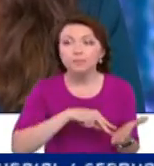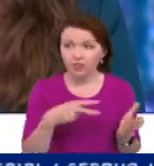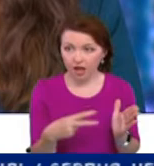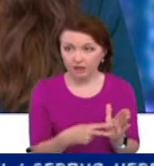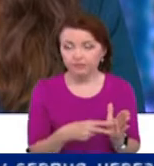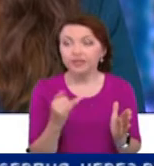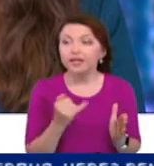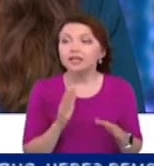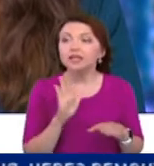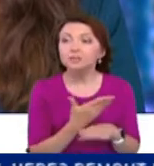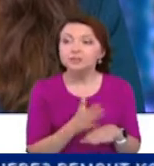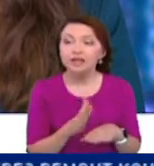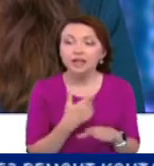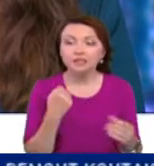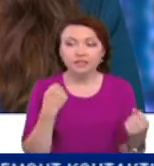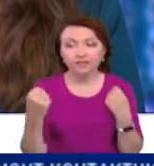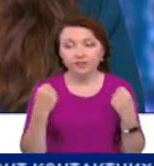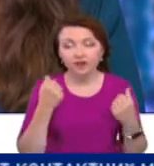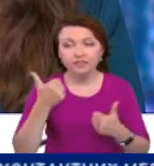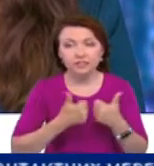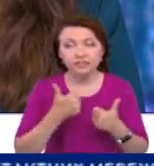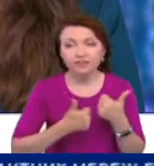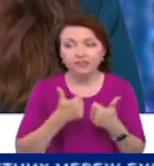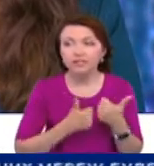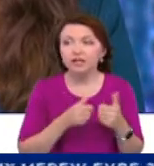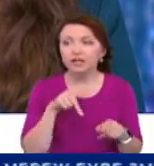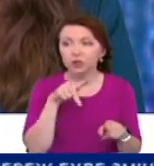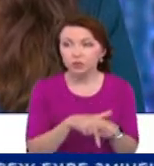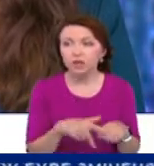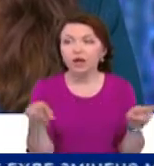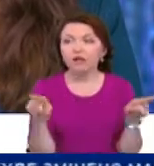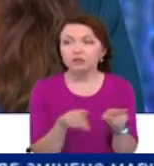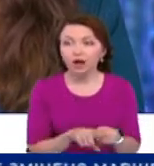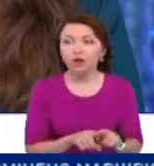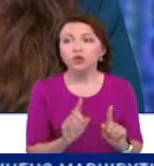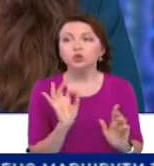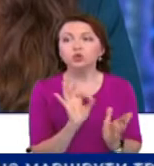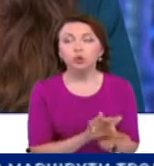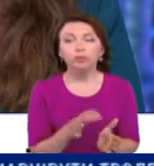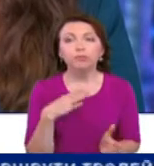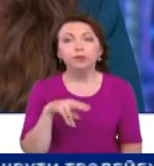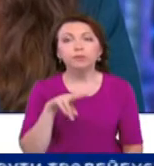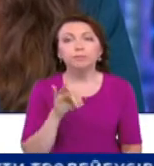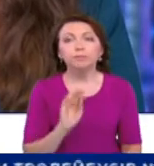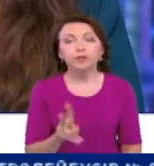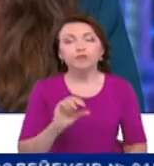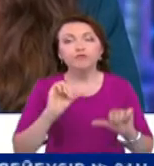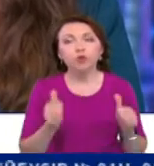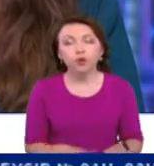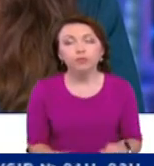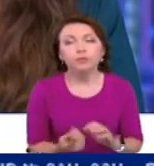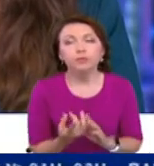и распределяется соревновательная нагрузка таким образом, чтобы был пик формы, приходил именно